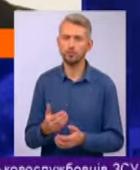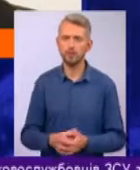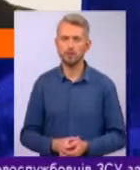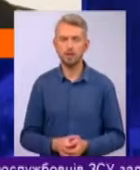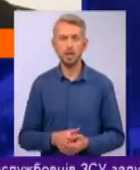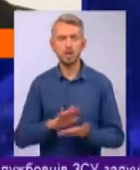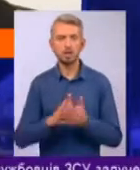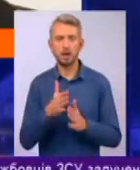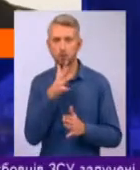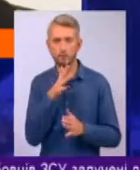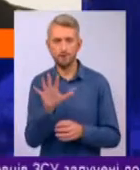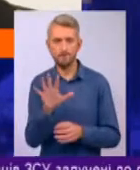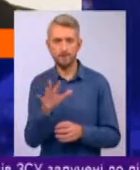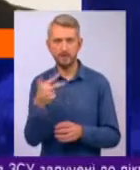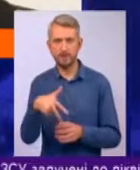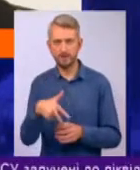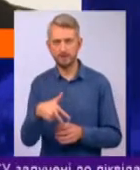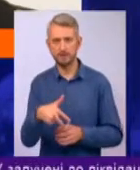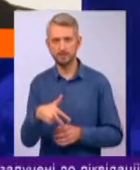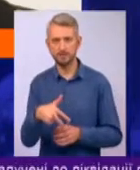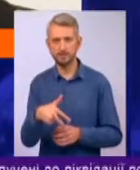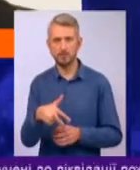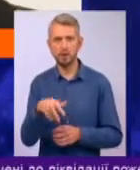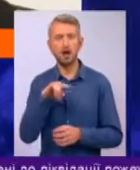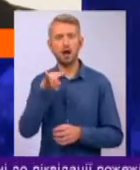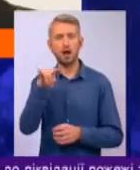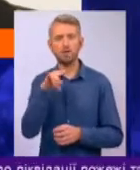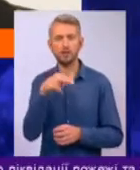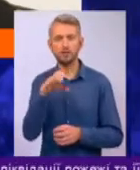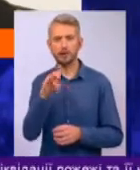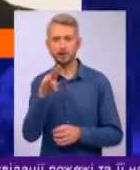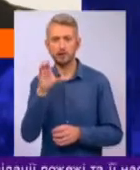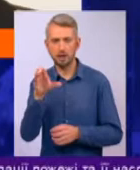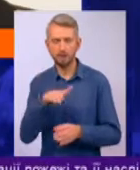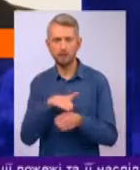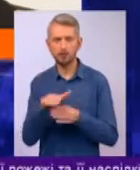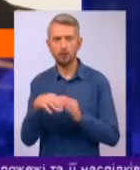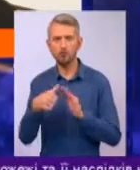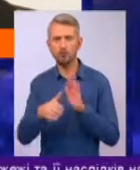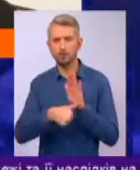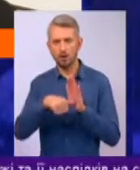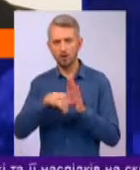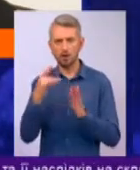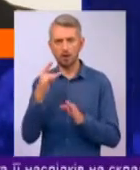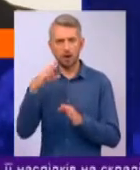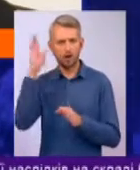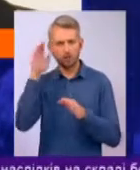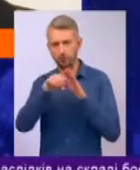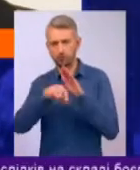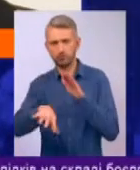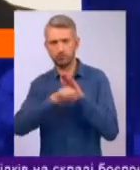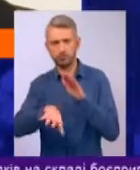Станом на 17 годину 30 хвилин авіацію ДСНС здійснено 16 скидів води на осередки пожежі.